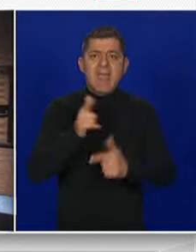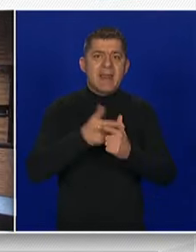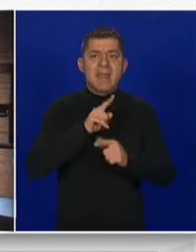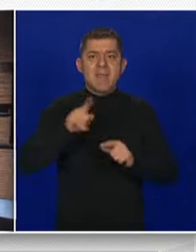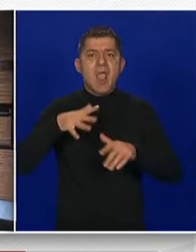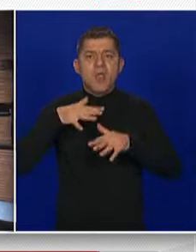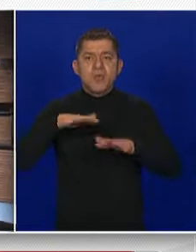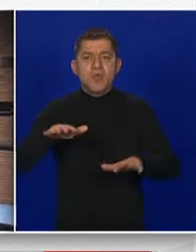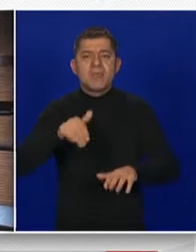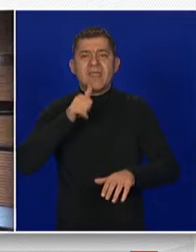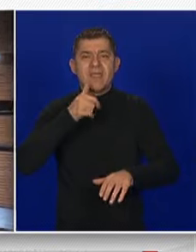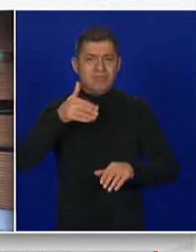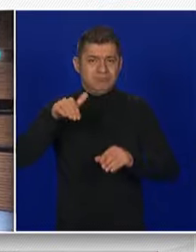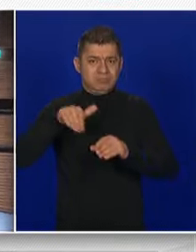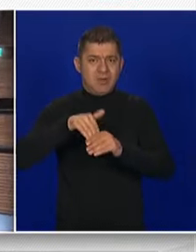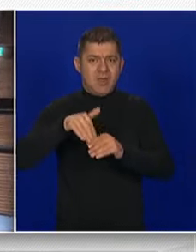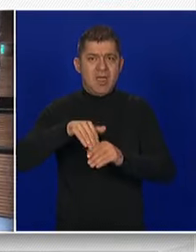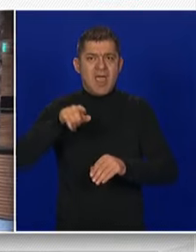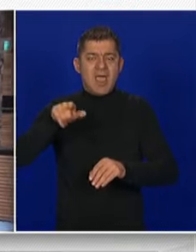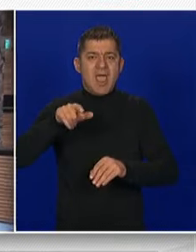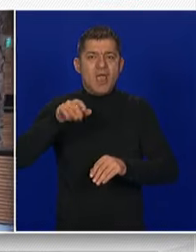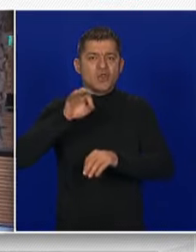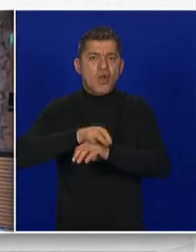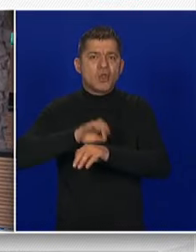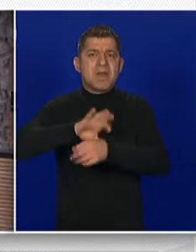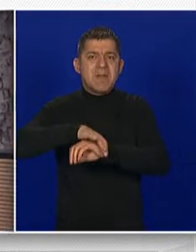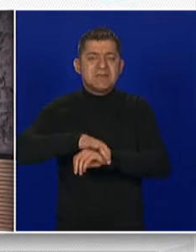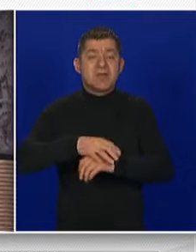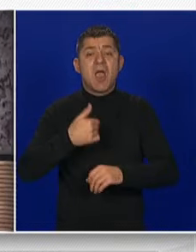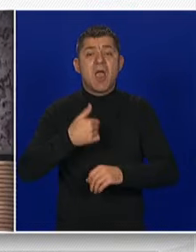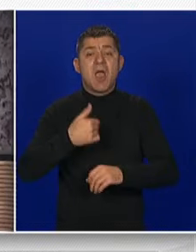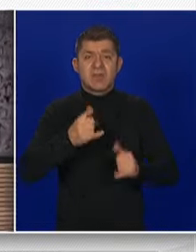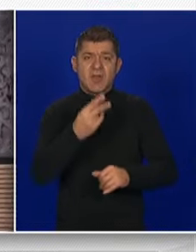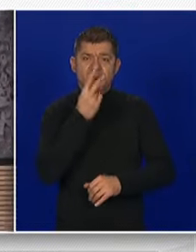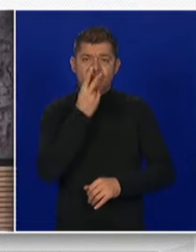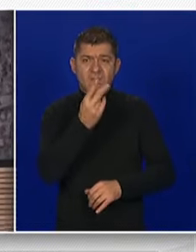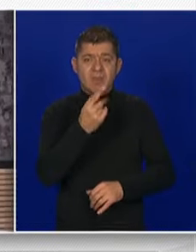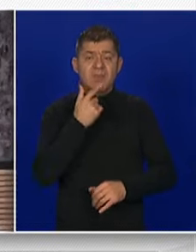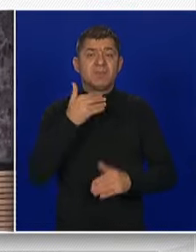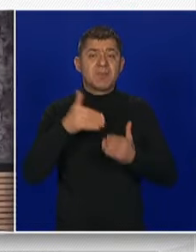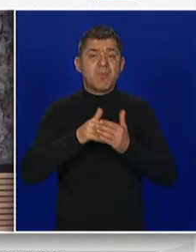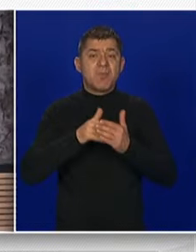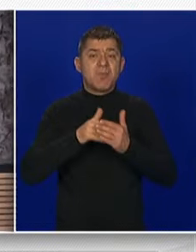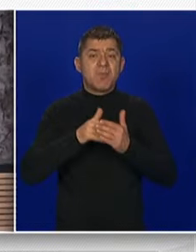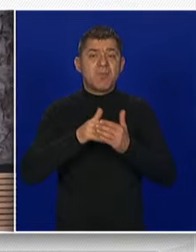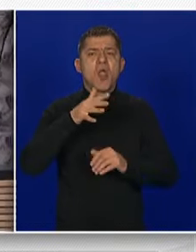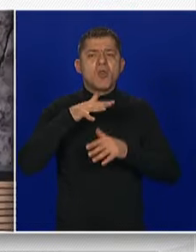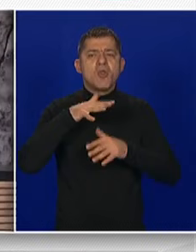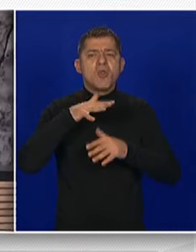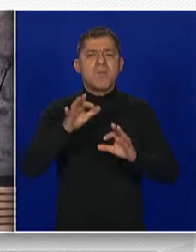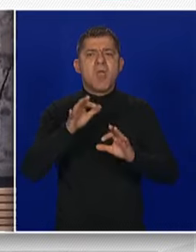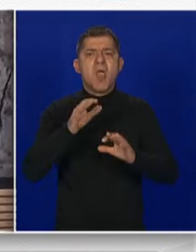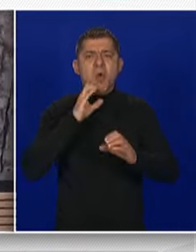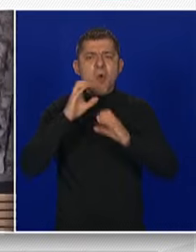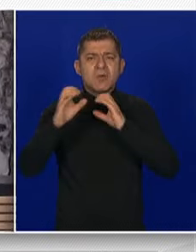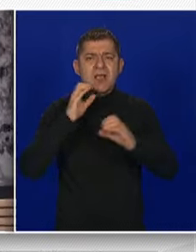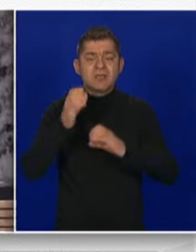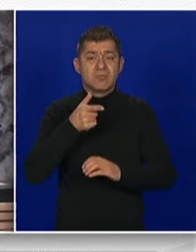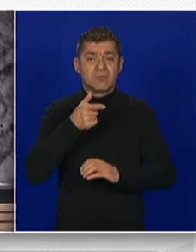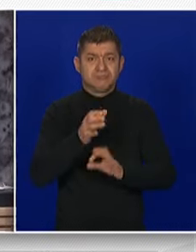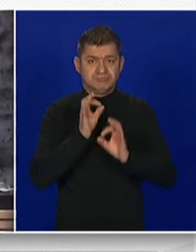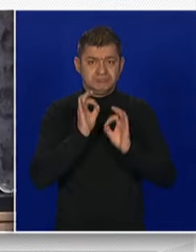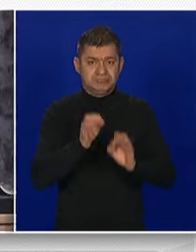slučaju, mislim da postoji još uvijek vremena i prostora da se sa ljudima komunicira i razgovara o sigurnosti i učinkovitosti